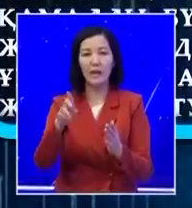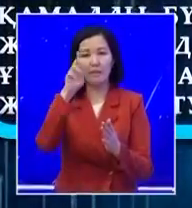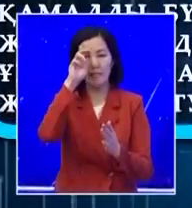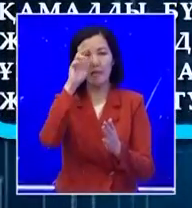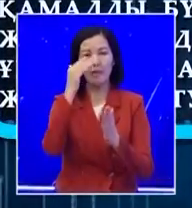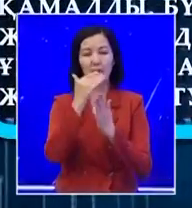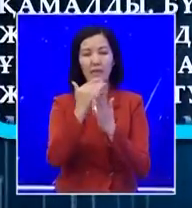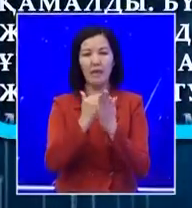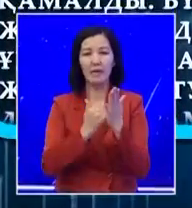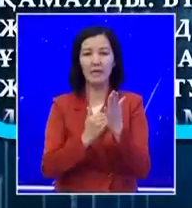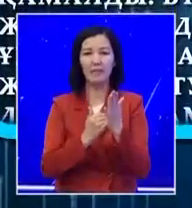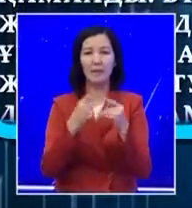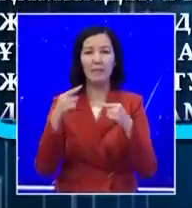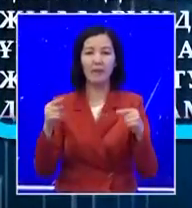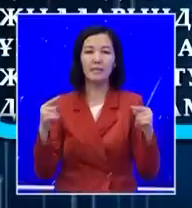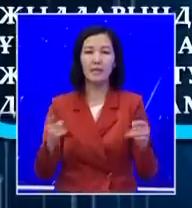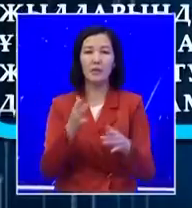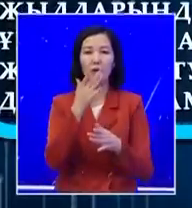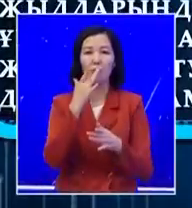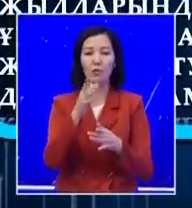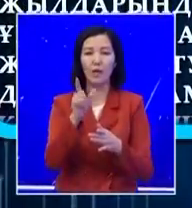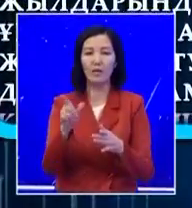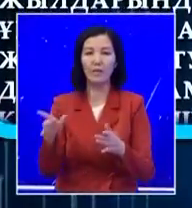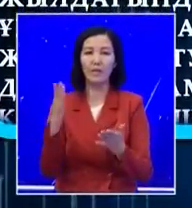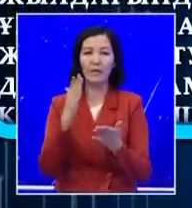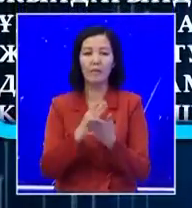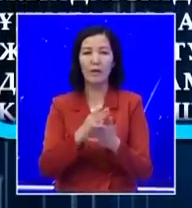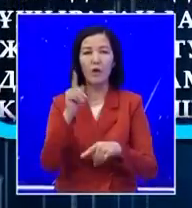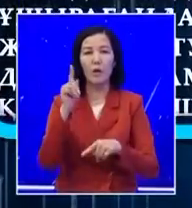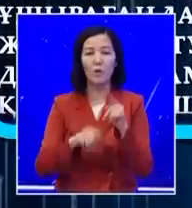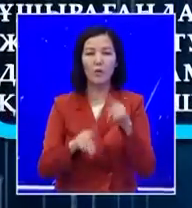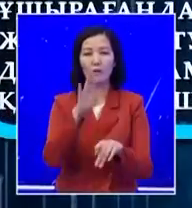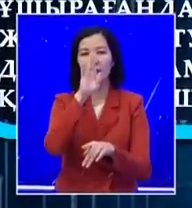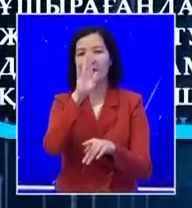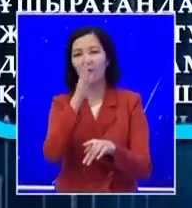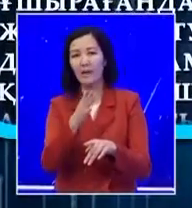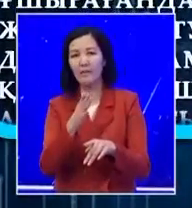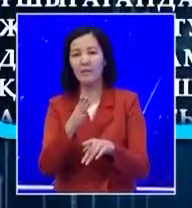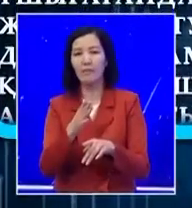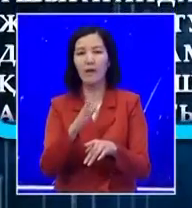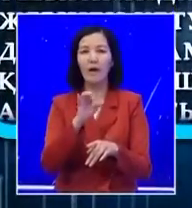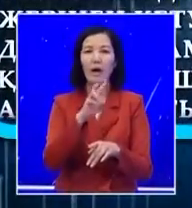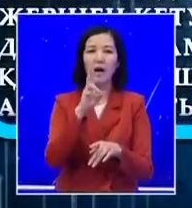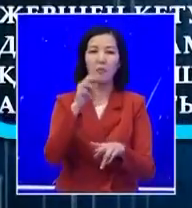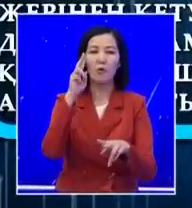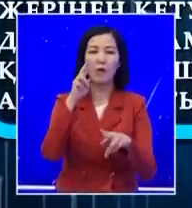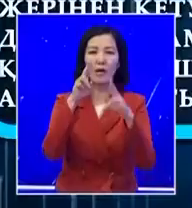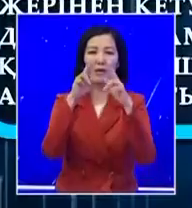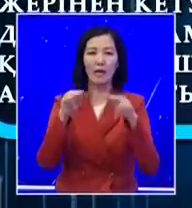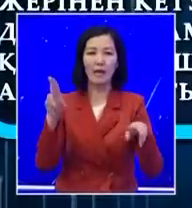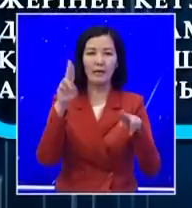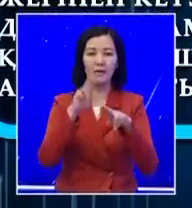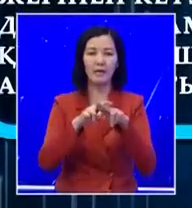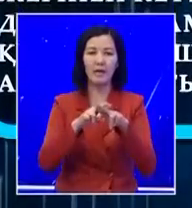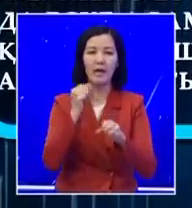қоғам қайраткерлері, басқа да ұлт зиялылар бар. Отанын сатқандар, әйелдерінің Ақмола лагері сол жылдардағы қатыгездік